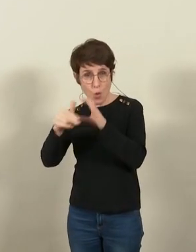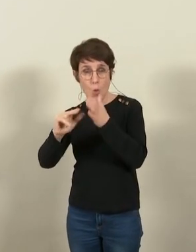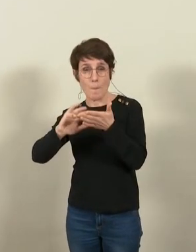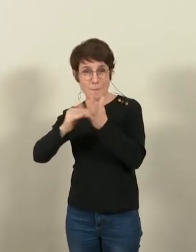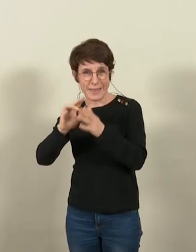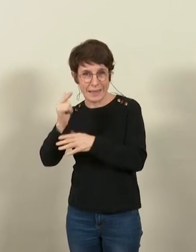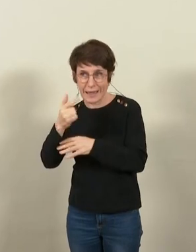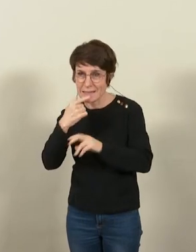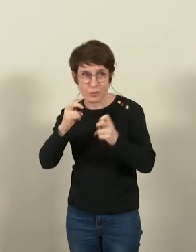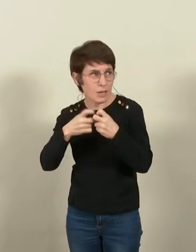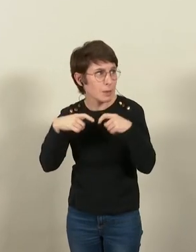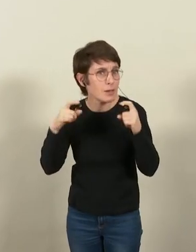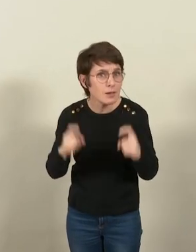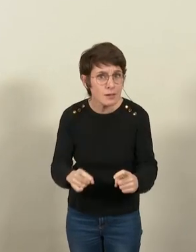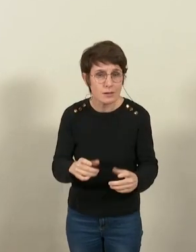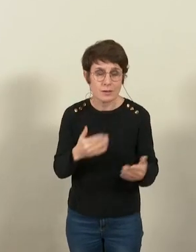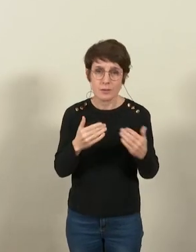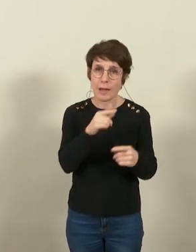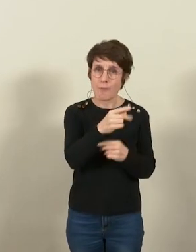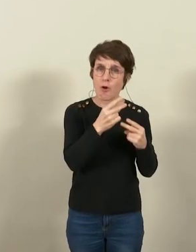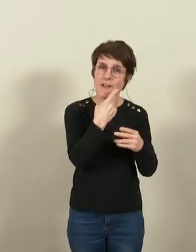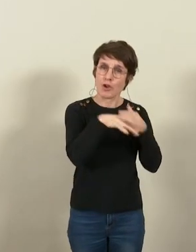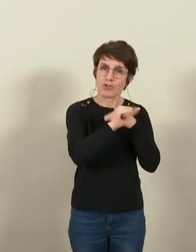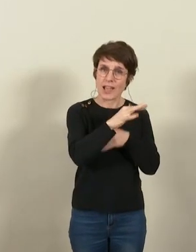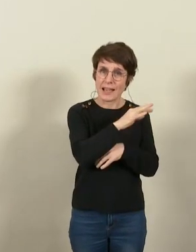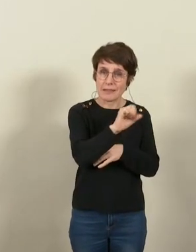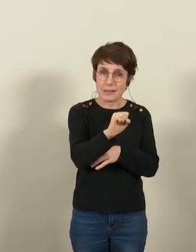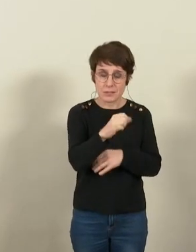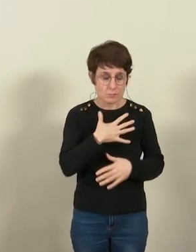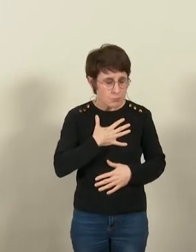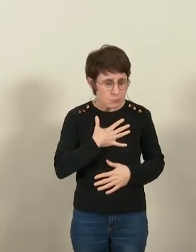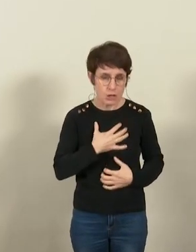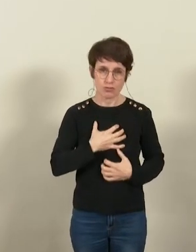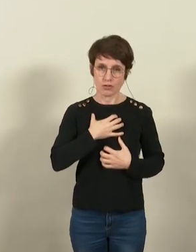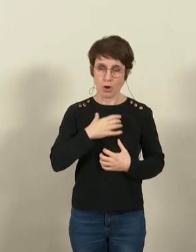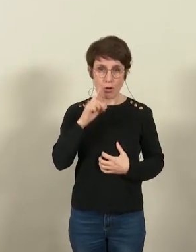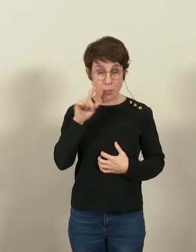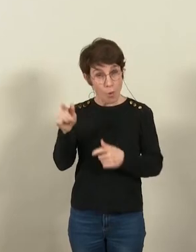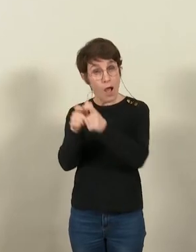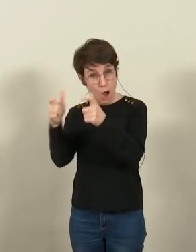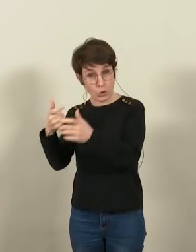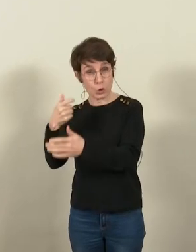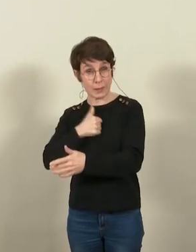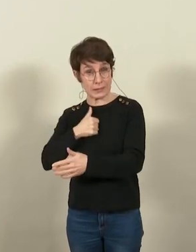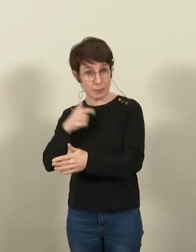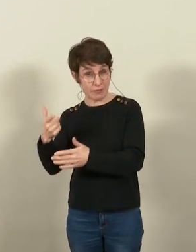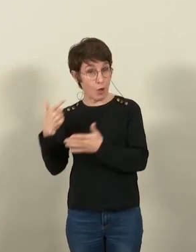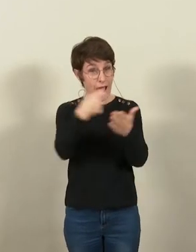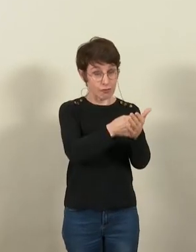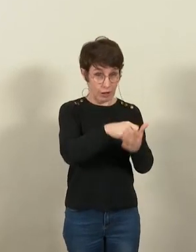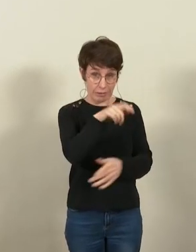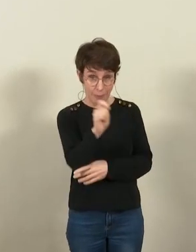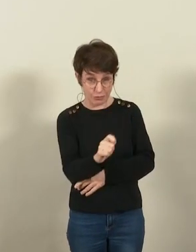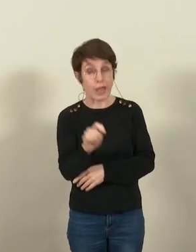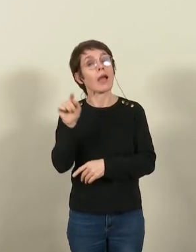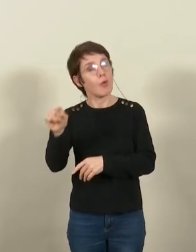braderie du patri Mo d'Acti donc là on est fortement horté une fois encore parce que ce promoteur privé s'apprête lui à les revendre après travaux